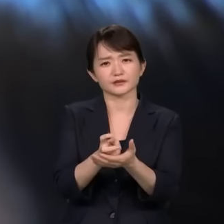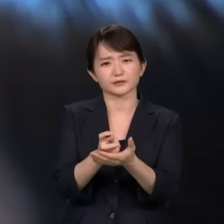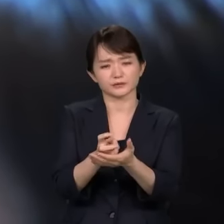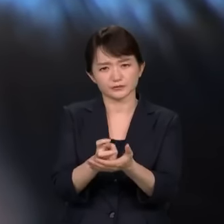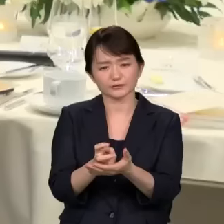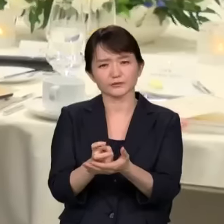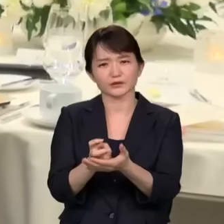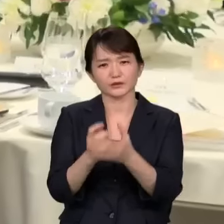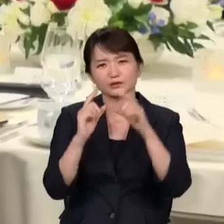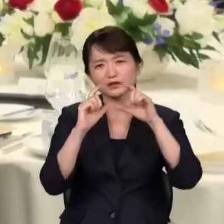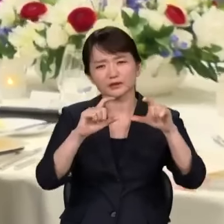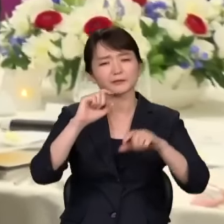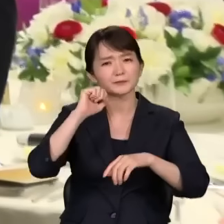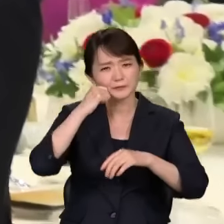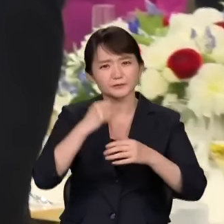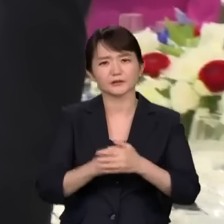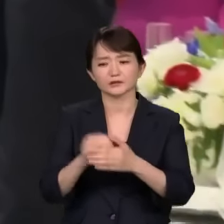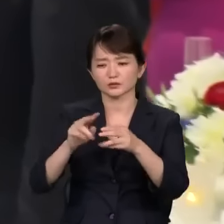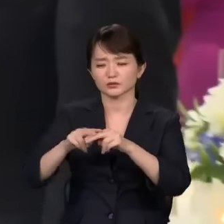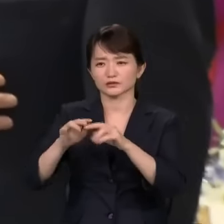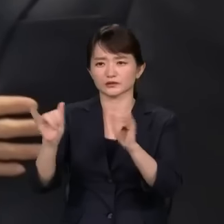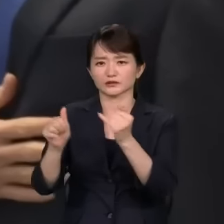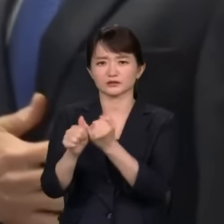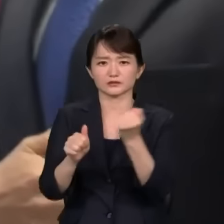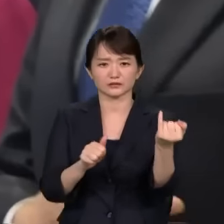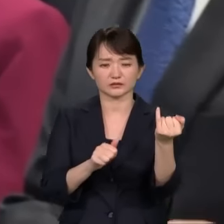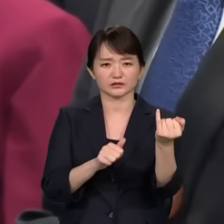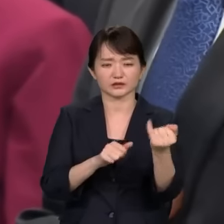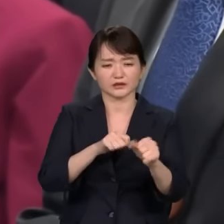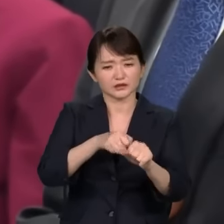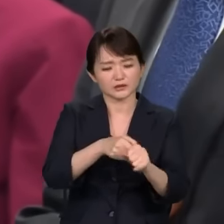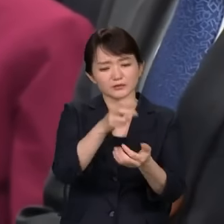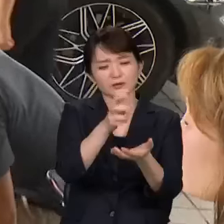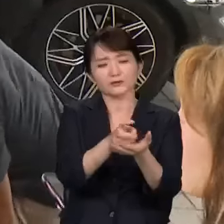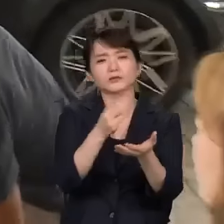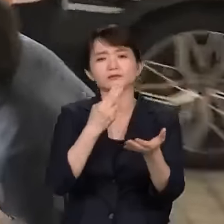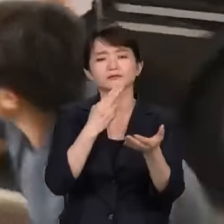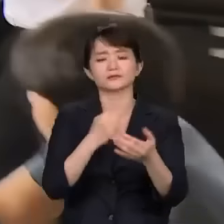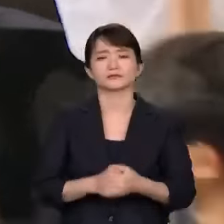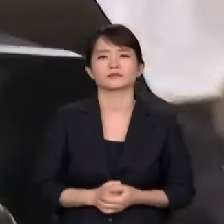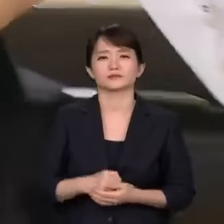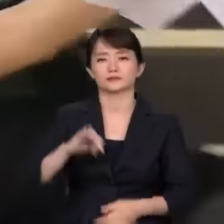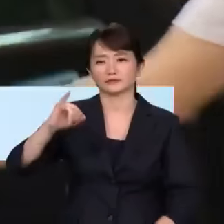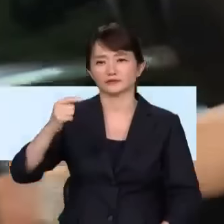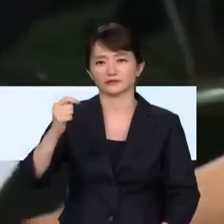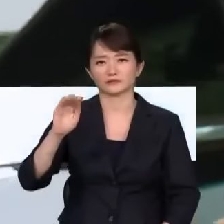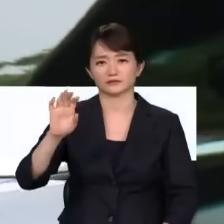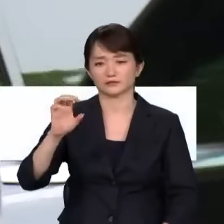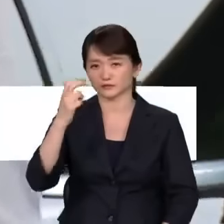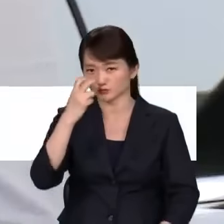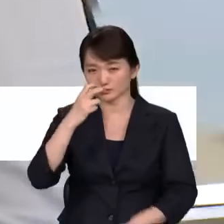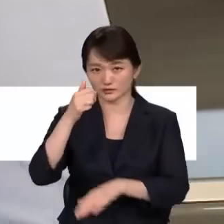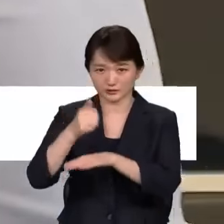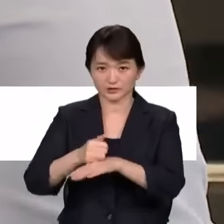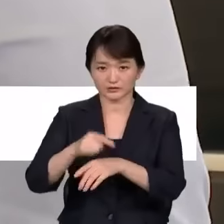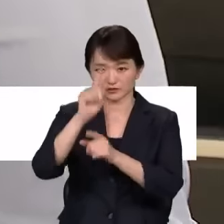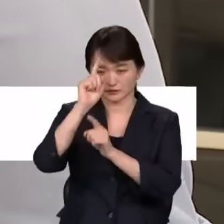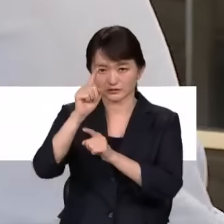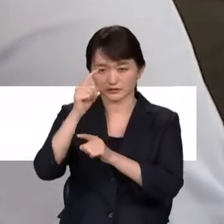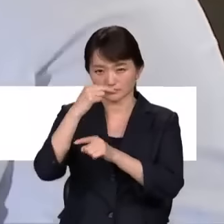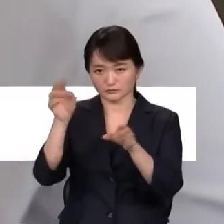많았습니다. 공직자의 배우자에 대한 처벌 규정이 없기 때문입니다. JTBC 취재 결과 이원석